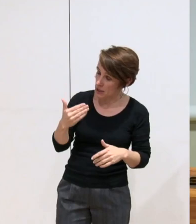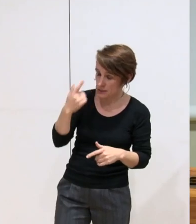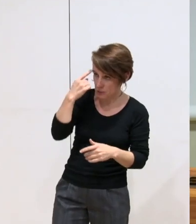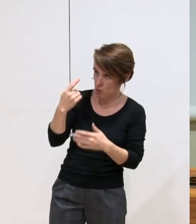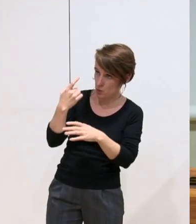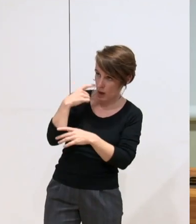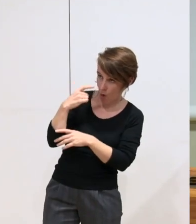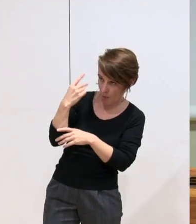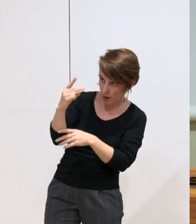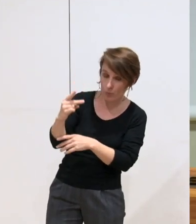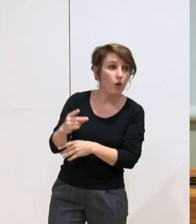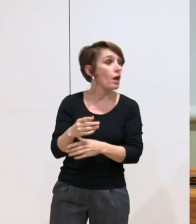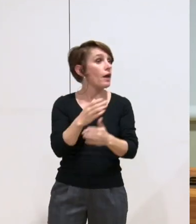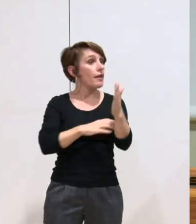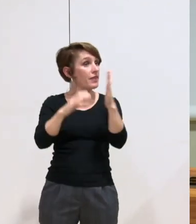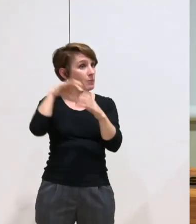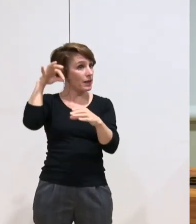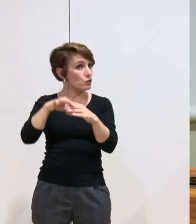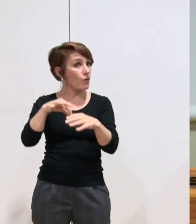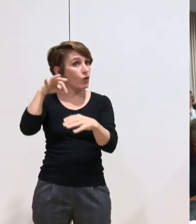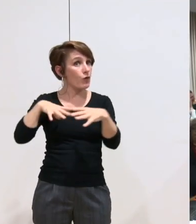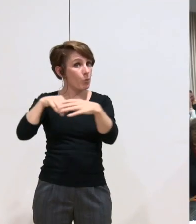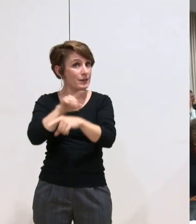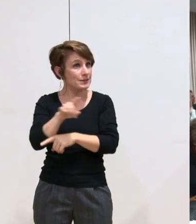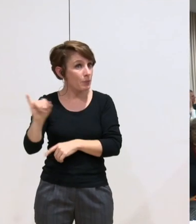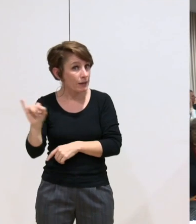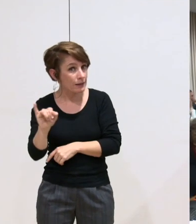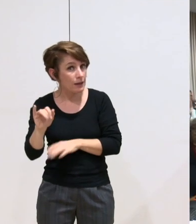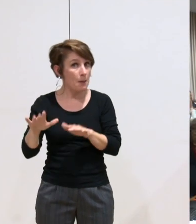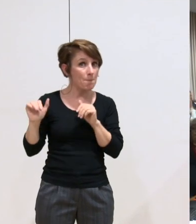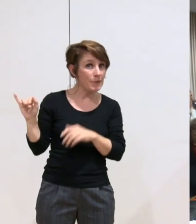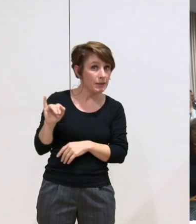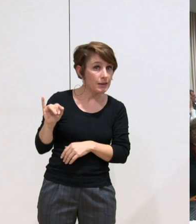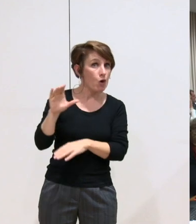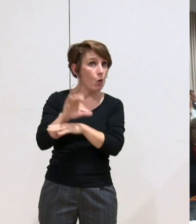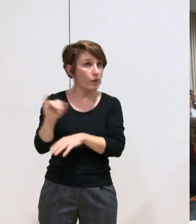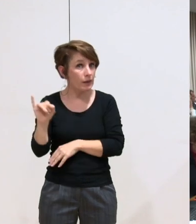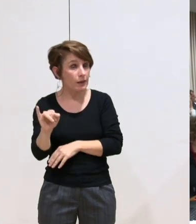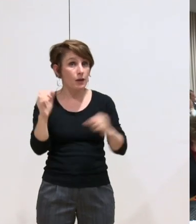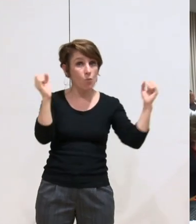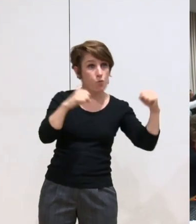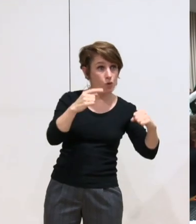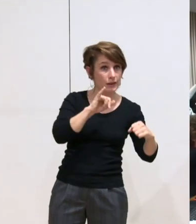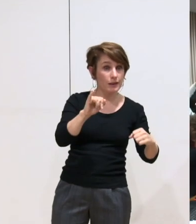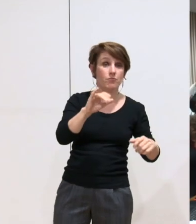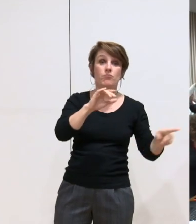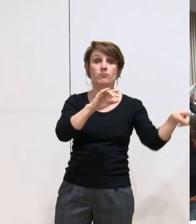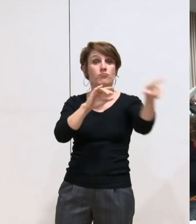délibération aux voix. Qui ne prend pas part au vote ? Qui s'abstient ? Qui vote contre ? Qui vote pour ?